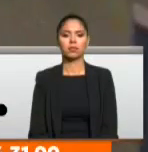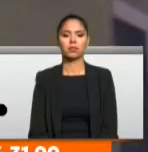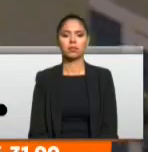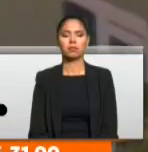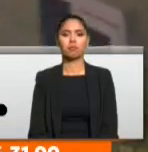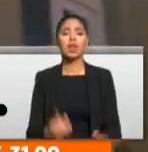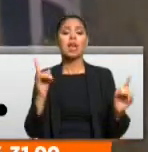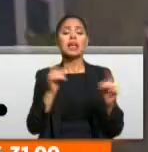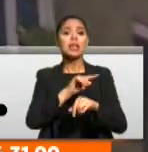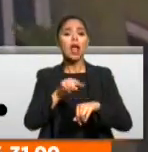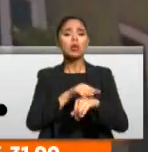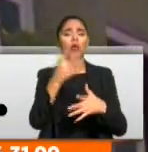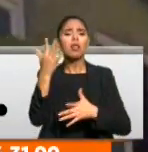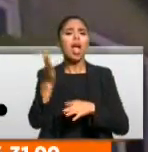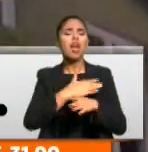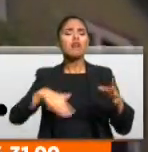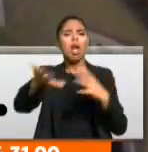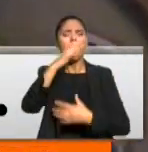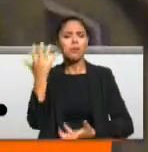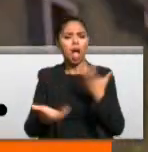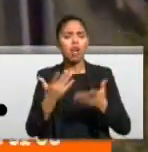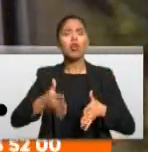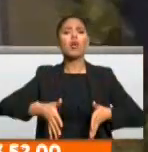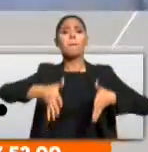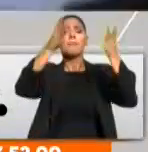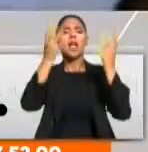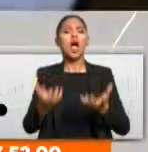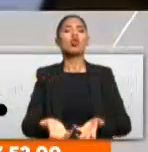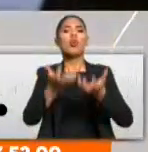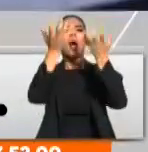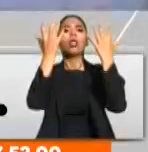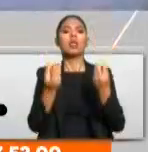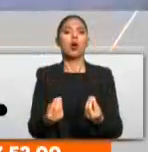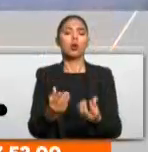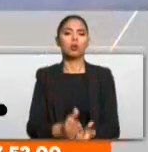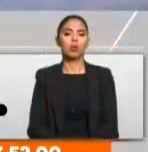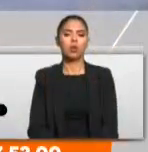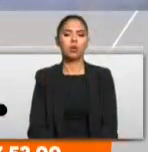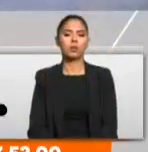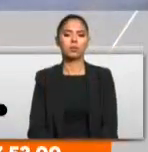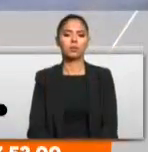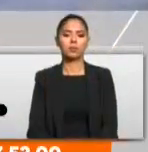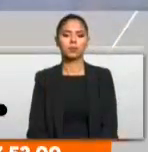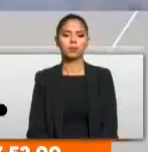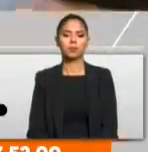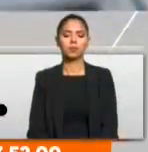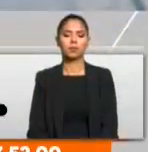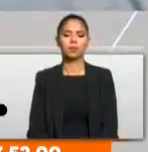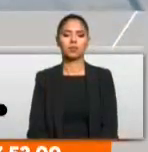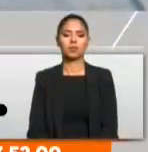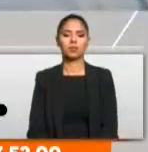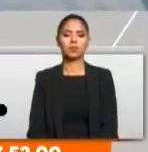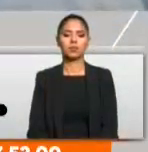yanıyor. Kısa süre içinde tüm eşya ateş aldı, apartman duman içinde kaldı. Nasıl olduysa birden motor tutuşmuş komşunun evinde.